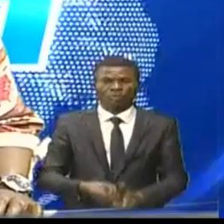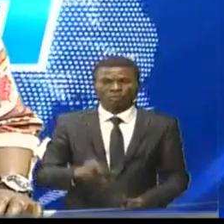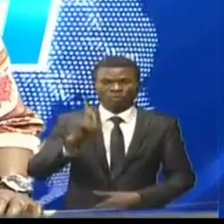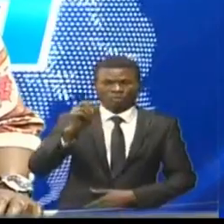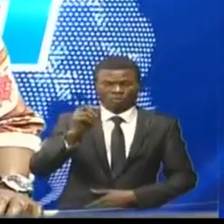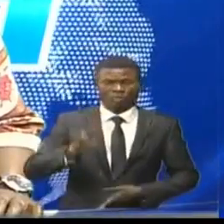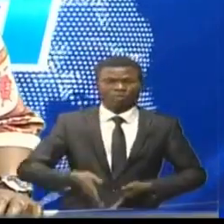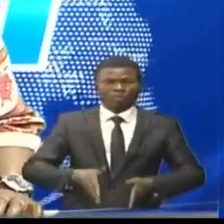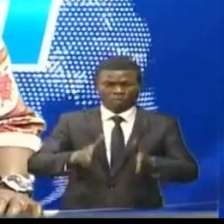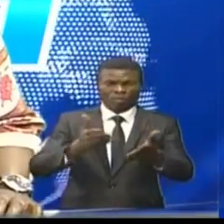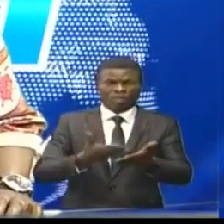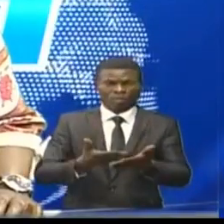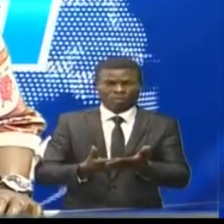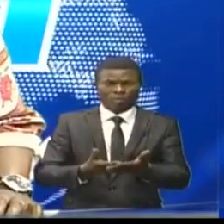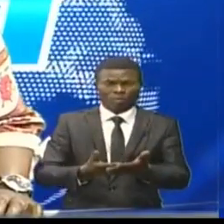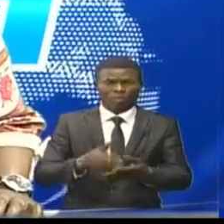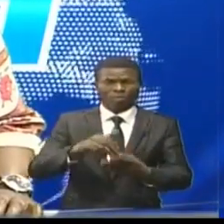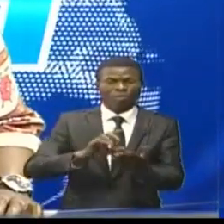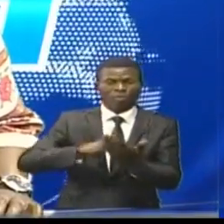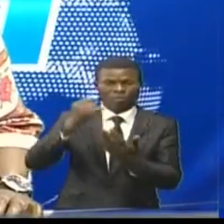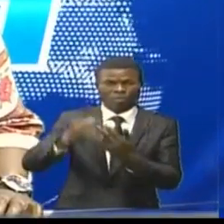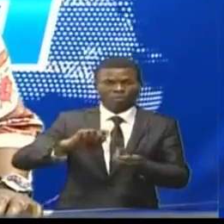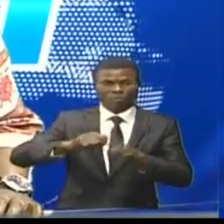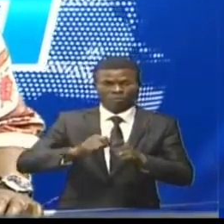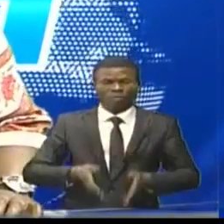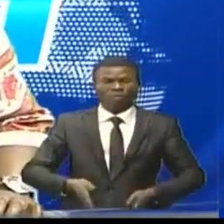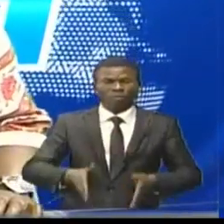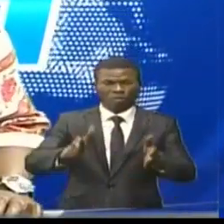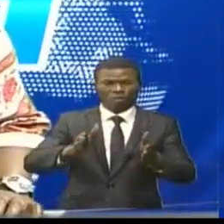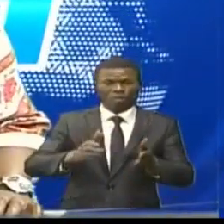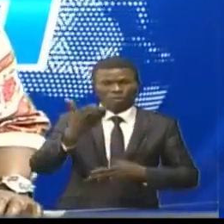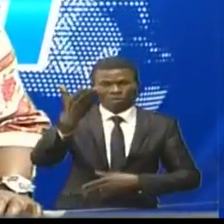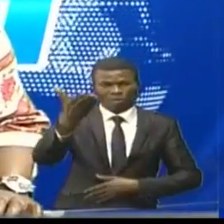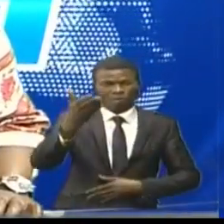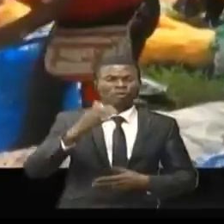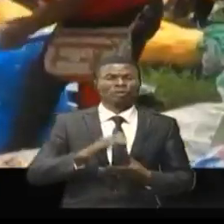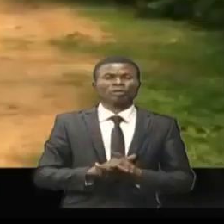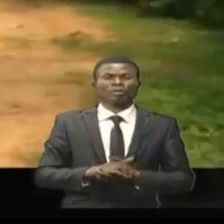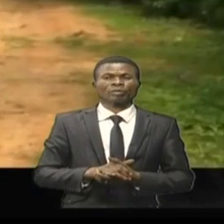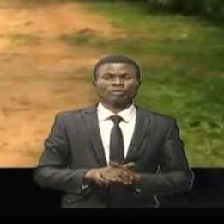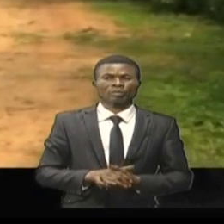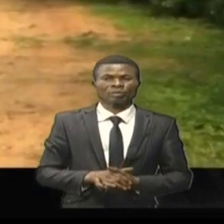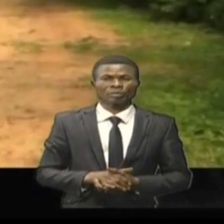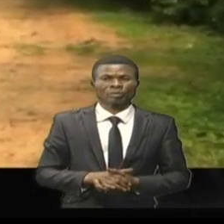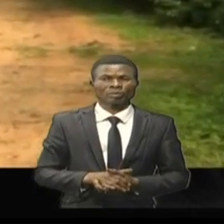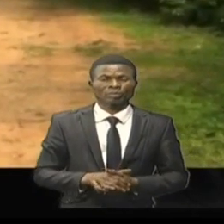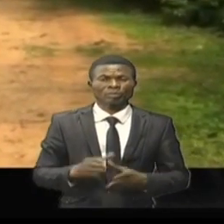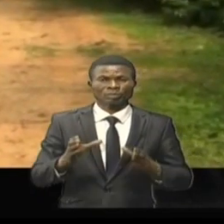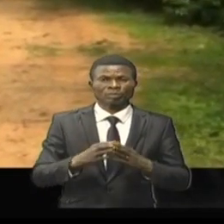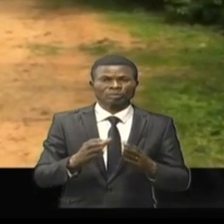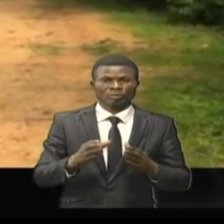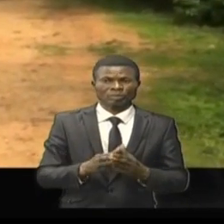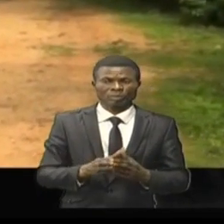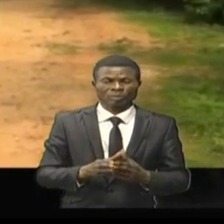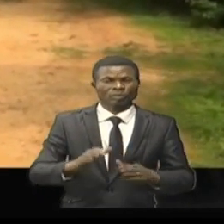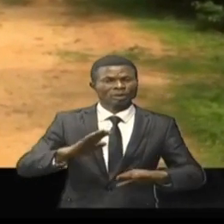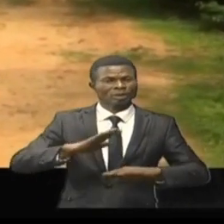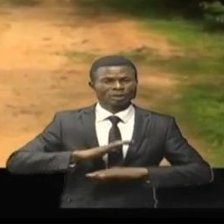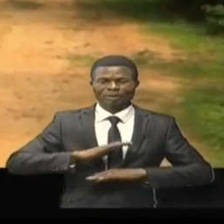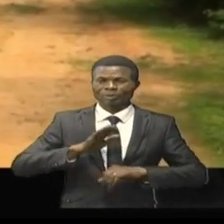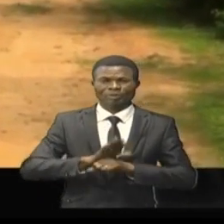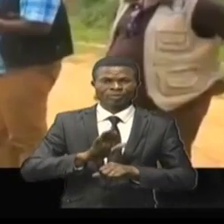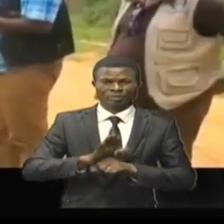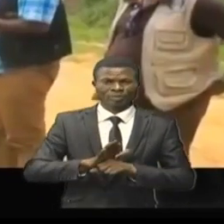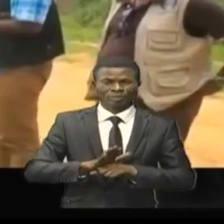dessertes agricoles dans son programme d'entretien routier, nous dit Pascal Mouini. C'est avec une note de satisfaction que la mission